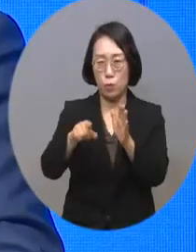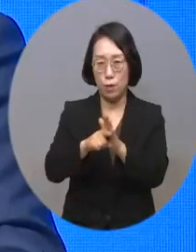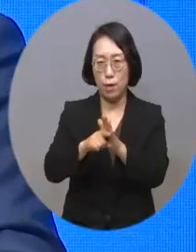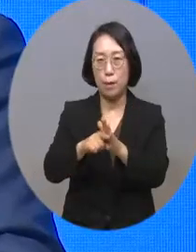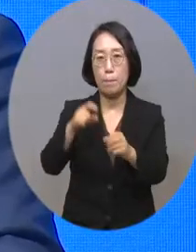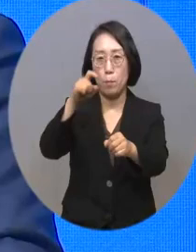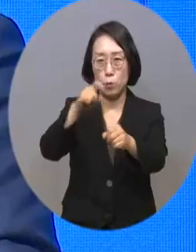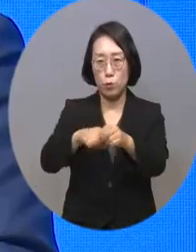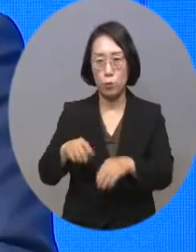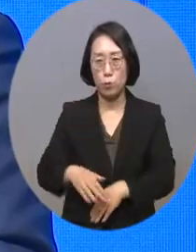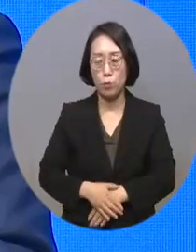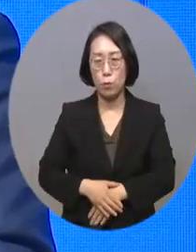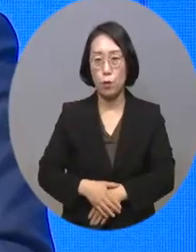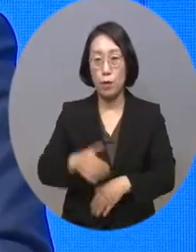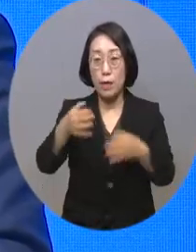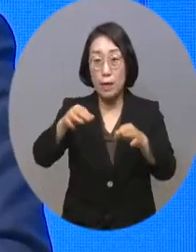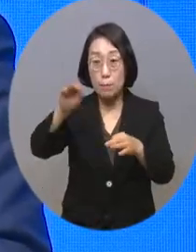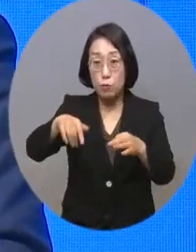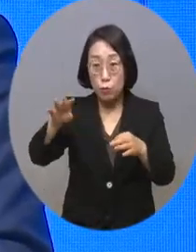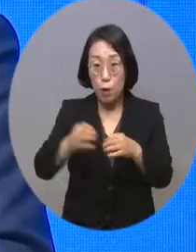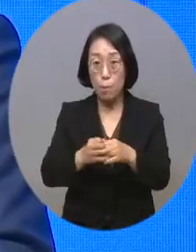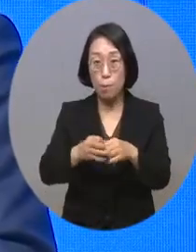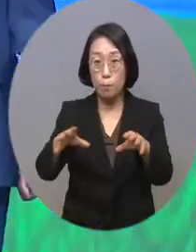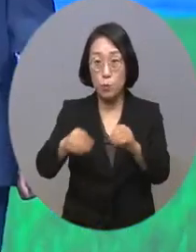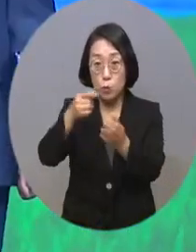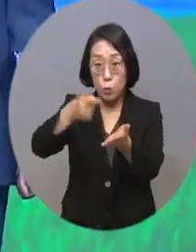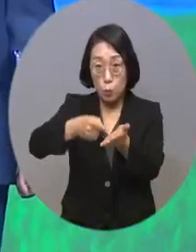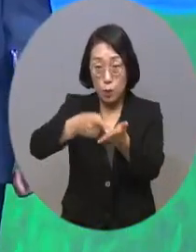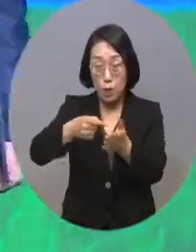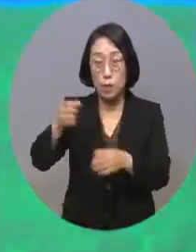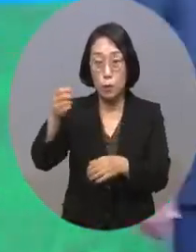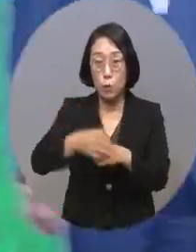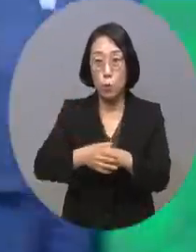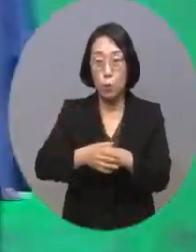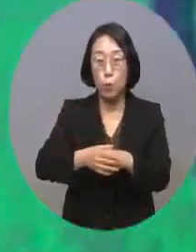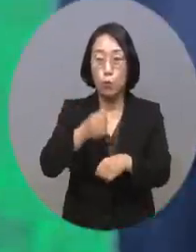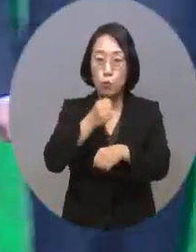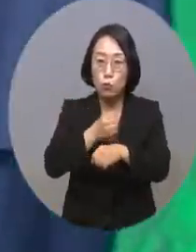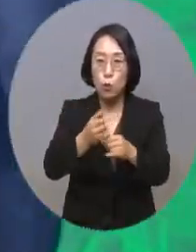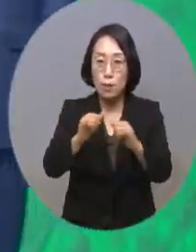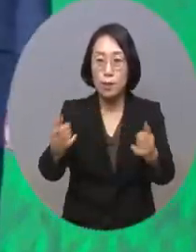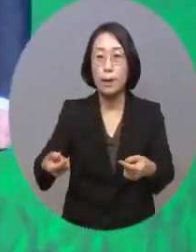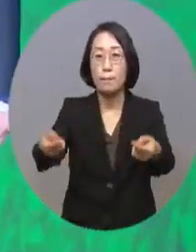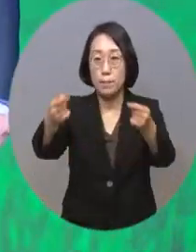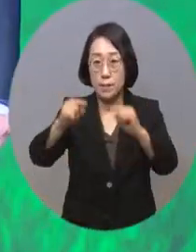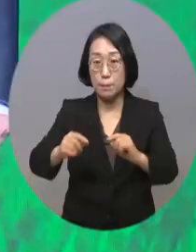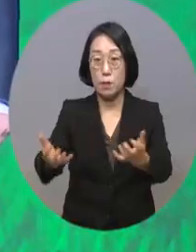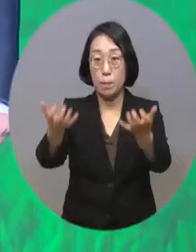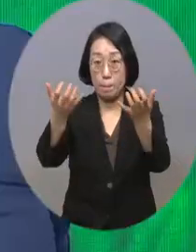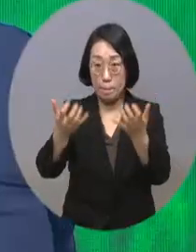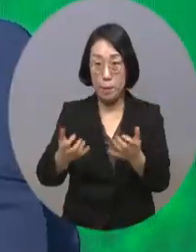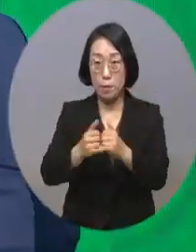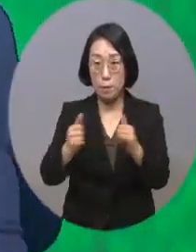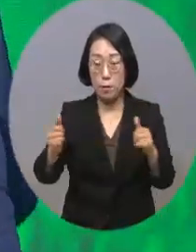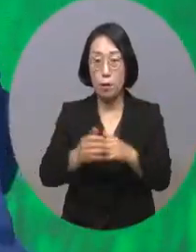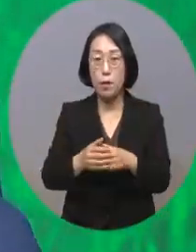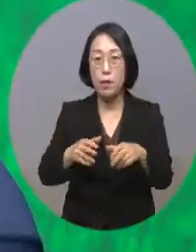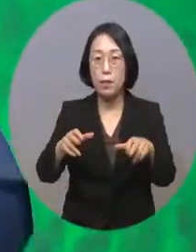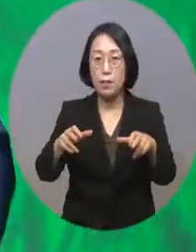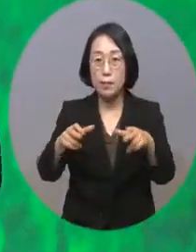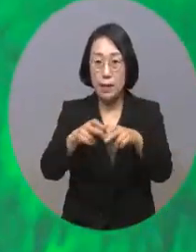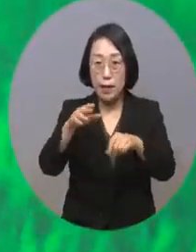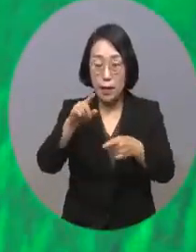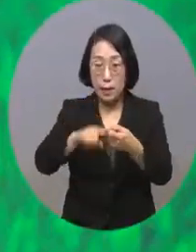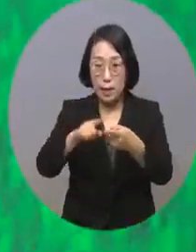올해 행사에는 김부겸 국무총리와 장애인 복지 분야 유공자 등이 참석한 가운데 장애에 대한 문턱을 낮추는 데